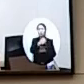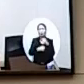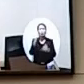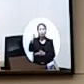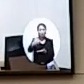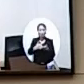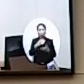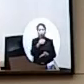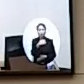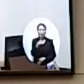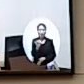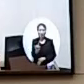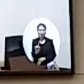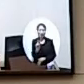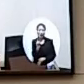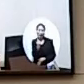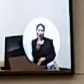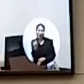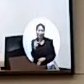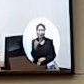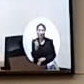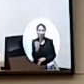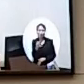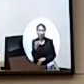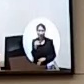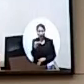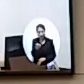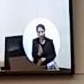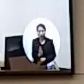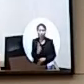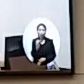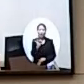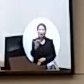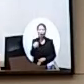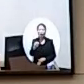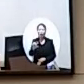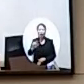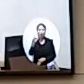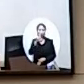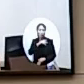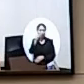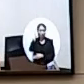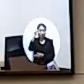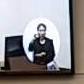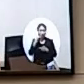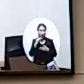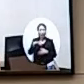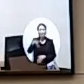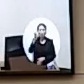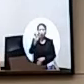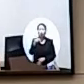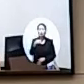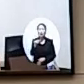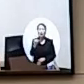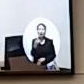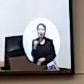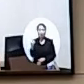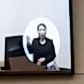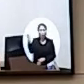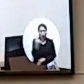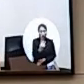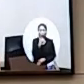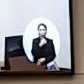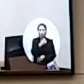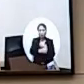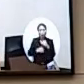의원님, 김태섭 의원님, 이경남 의원님의 발언을 듣도록 하겠습니다. 먼저 우창원 의원님 발언대로 나오셔서 5분 저희